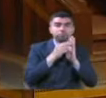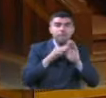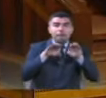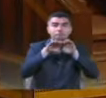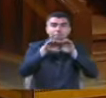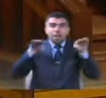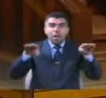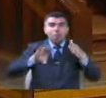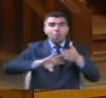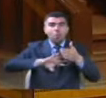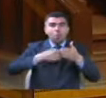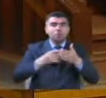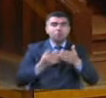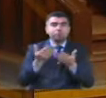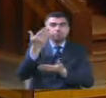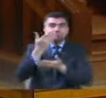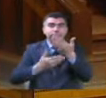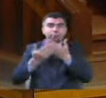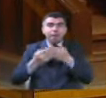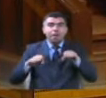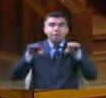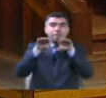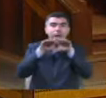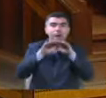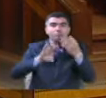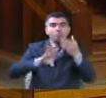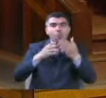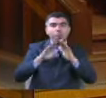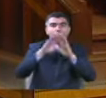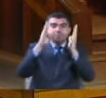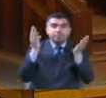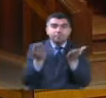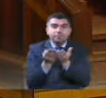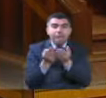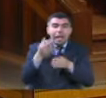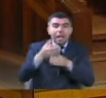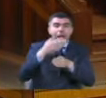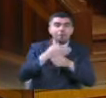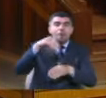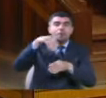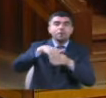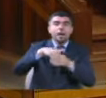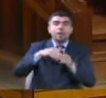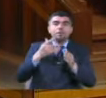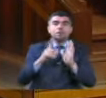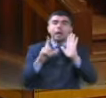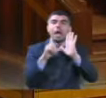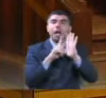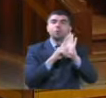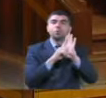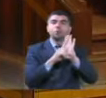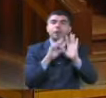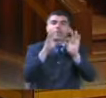الحداثي لتحقق حوله توافق مجتمعي منذ التصويت على مدونة الأسرة. ما نلاحظه اليوم